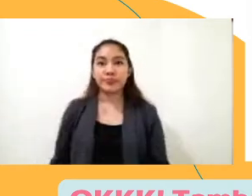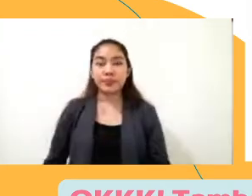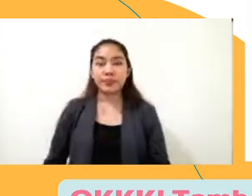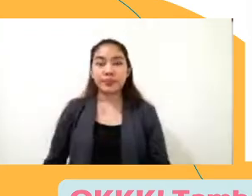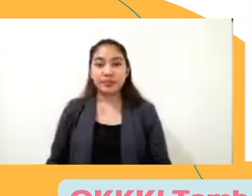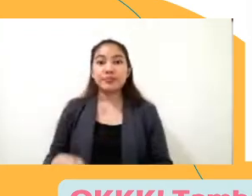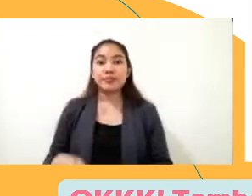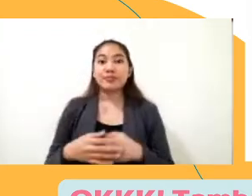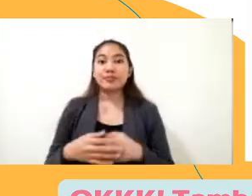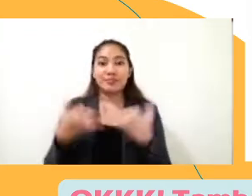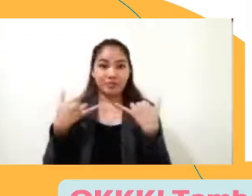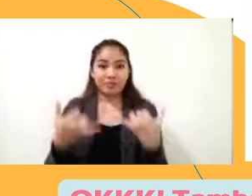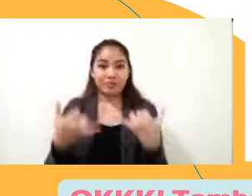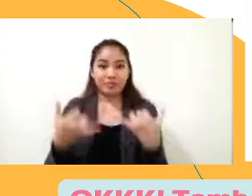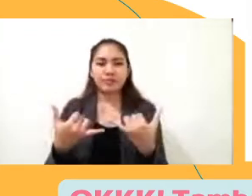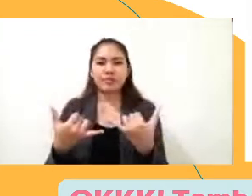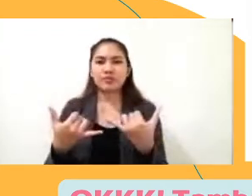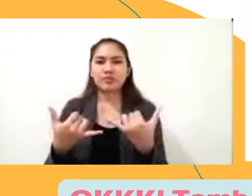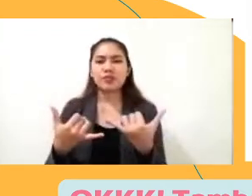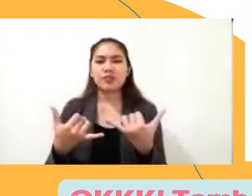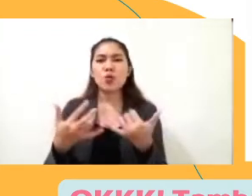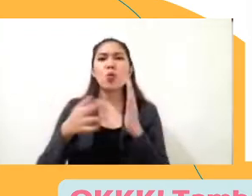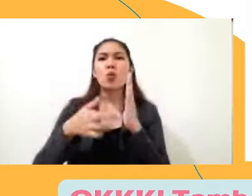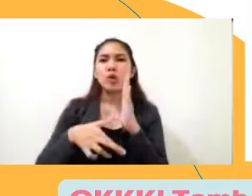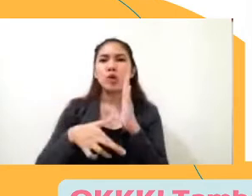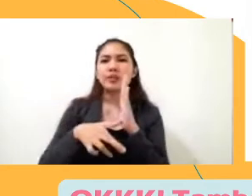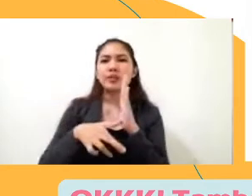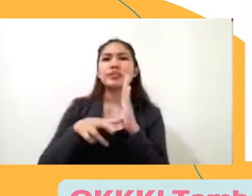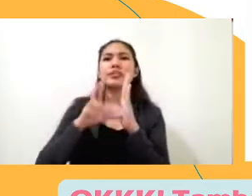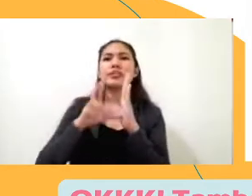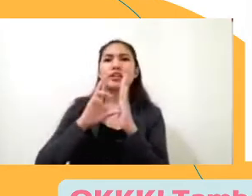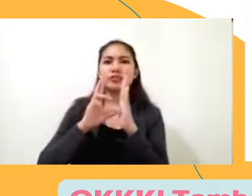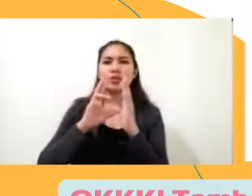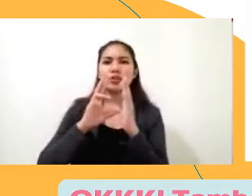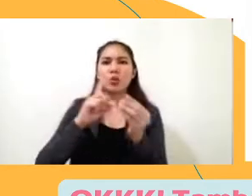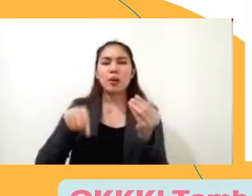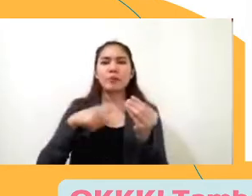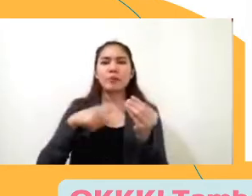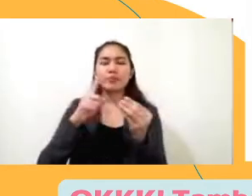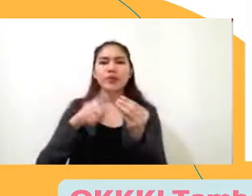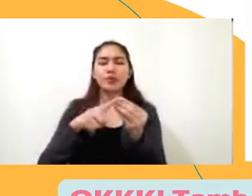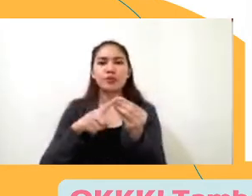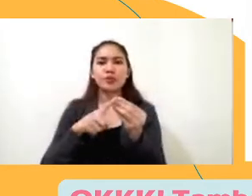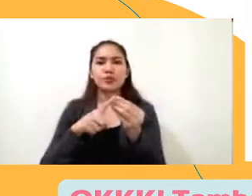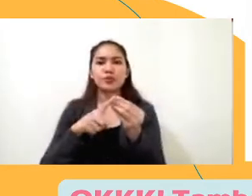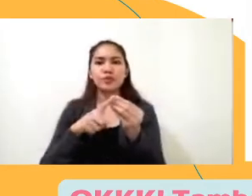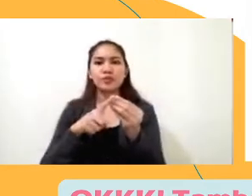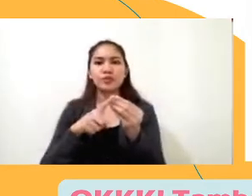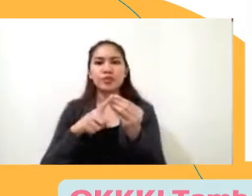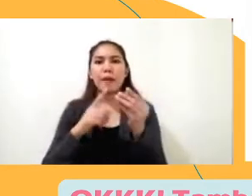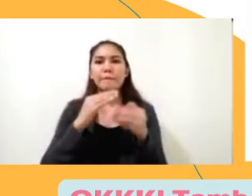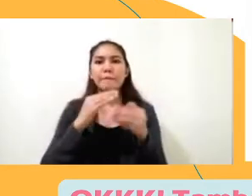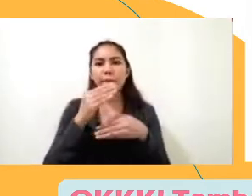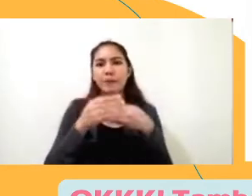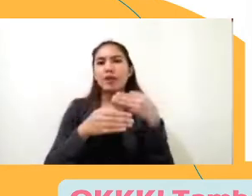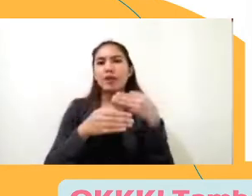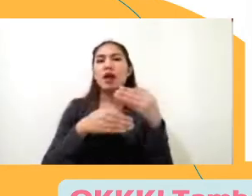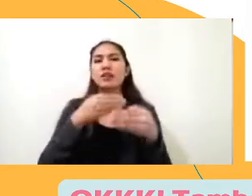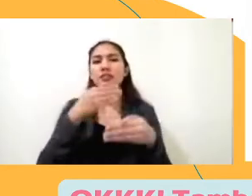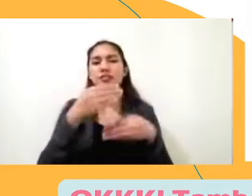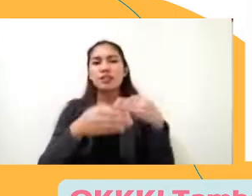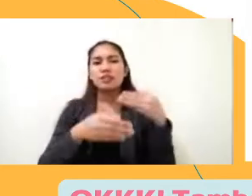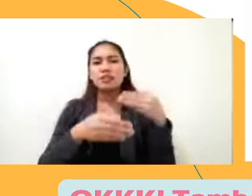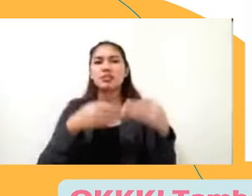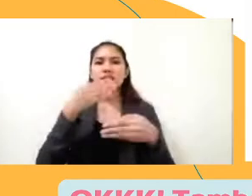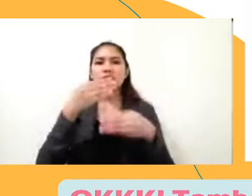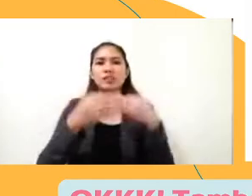samahan natin ang isa't isa, balikan natin yung naging proseso naman ng ating pagyabong sa paglipas ng